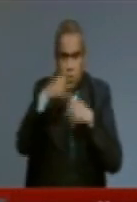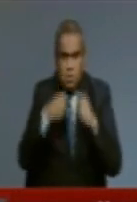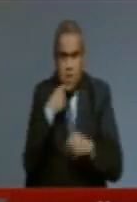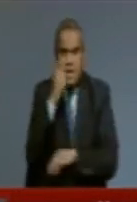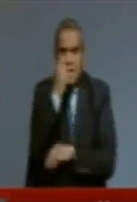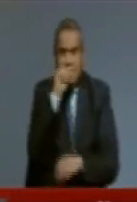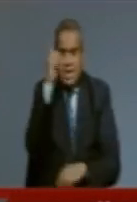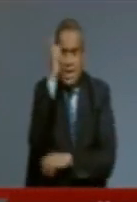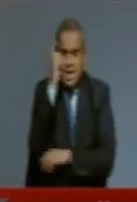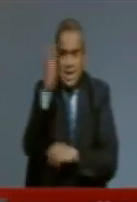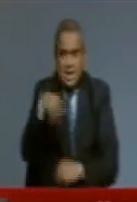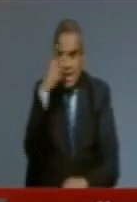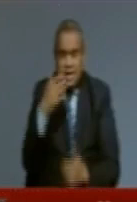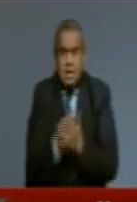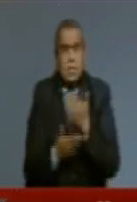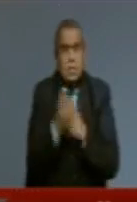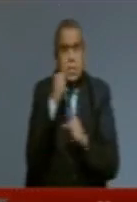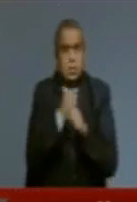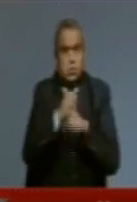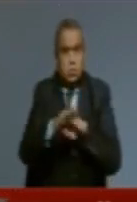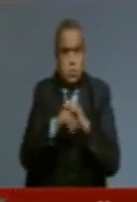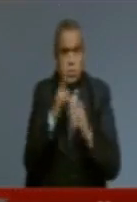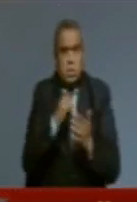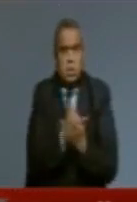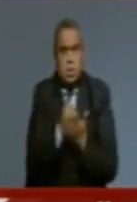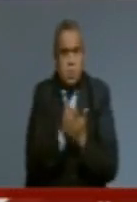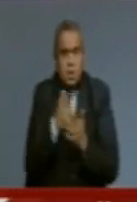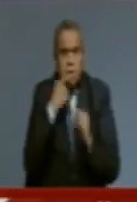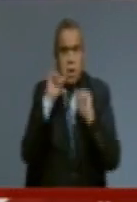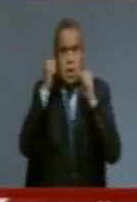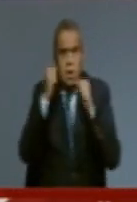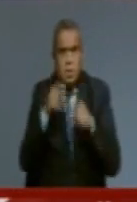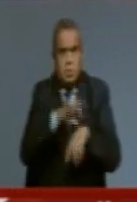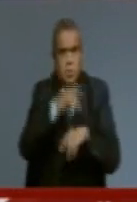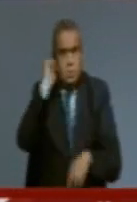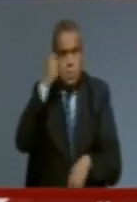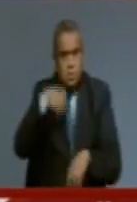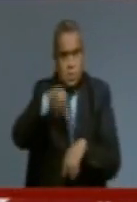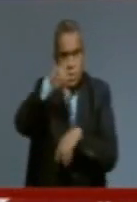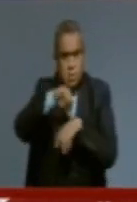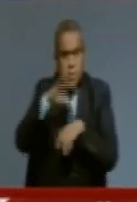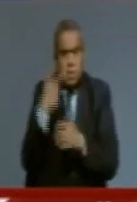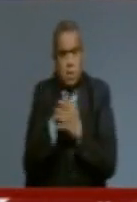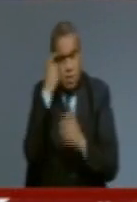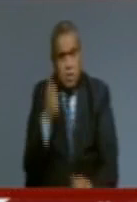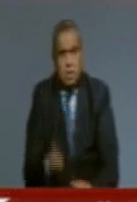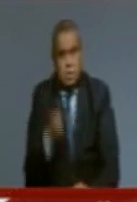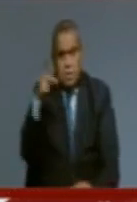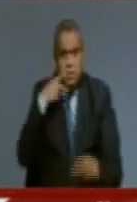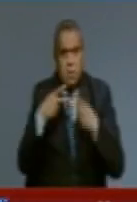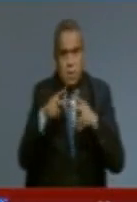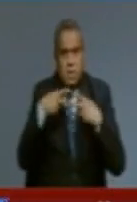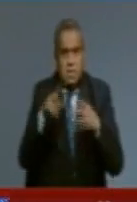تظهر المدارس الجديدة وأبار المياه، محطات الكهرباء، مستشفيات ومراكز الثقافة. نحن مستعدون للتعاون